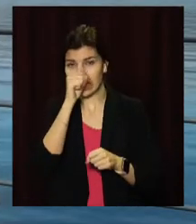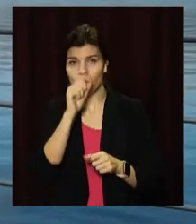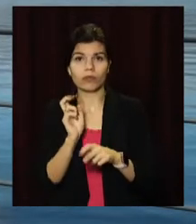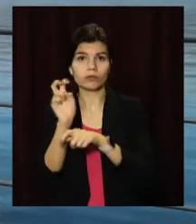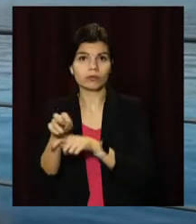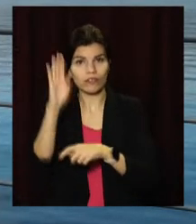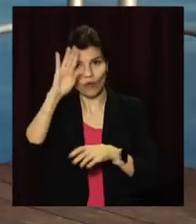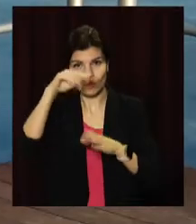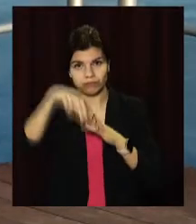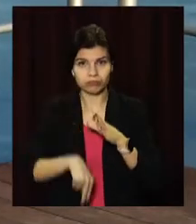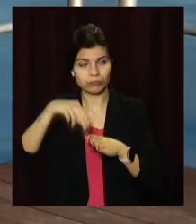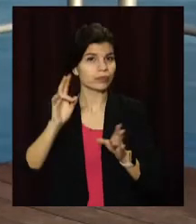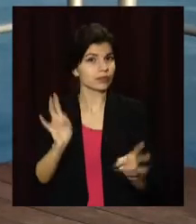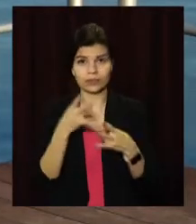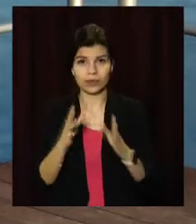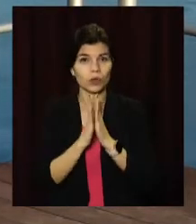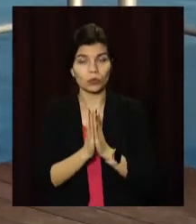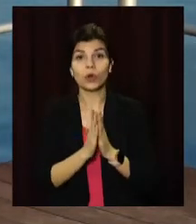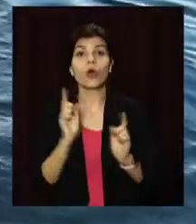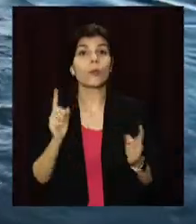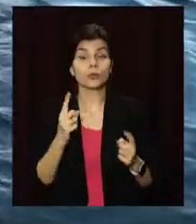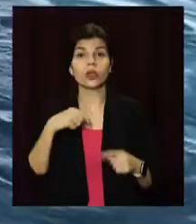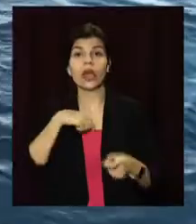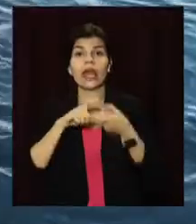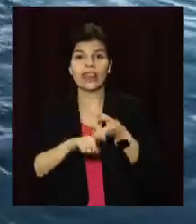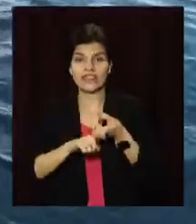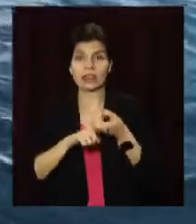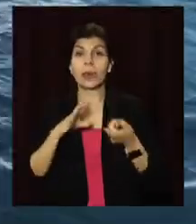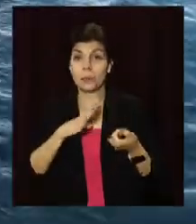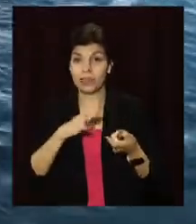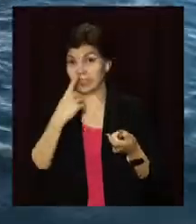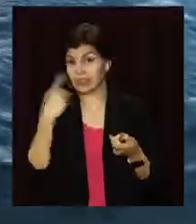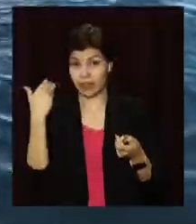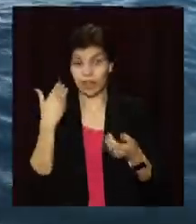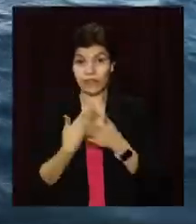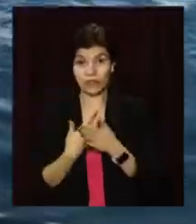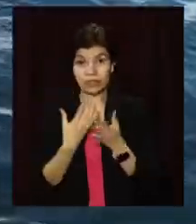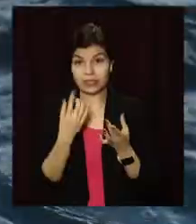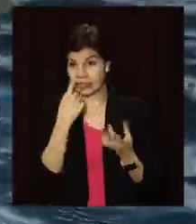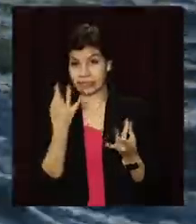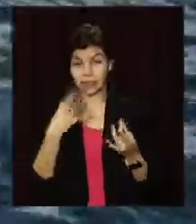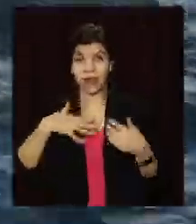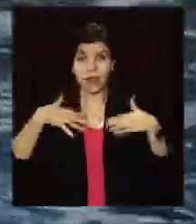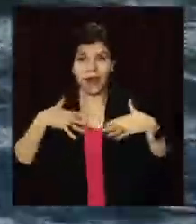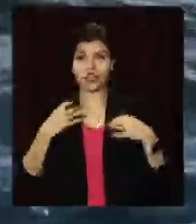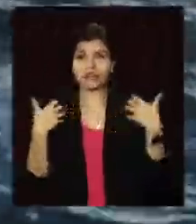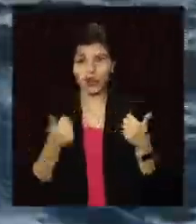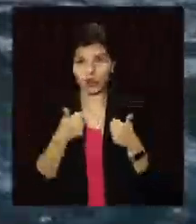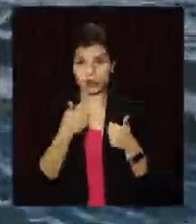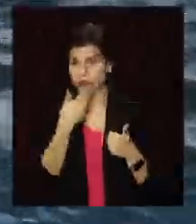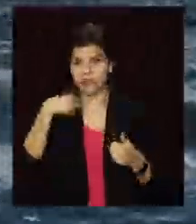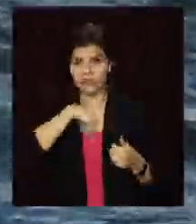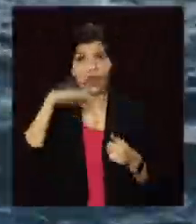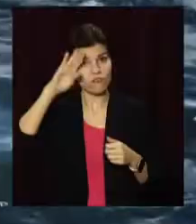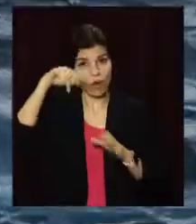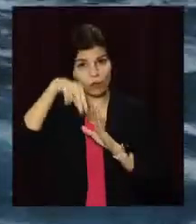традиції. Адже переохолодження на фоні ослабленого інфекції організму може мати непередбачувані наслідки. Пірнати окрижану воду бажано